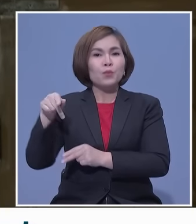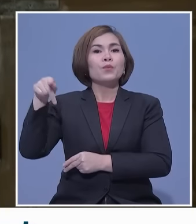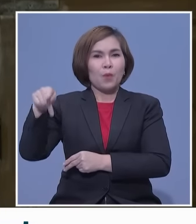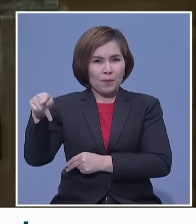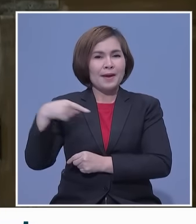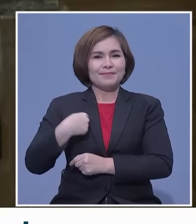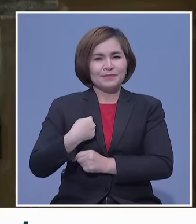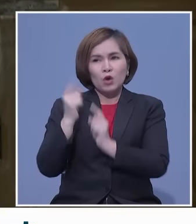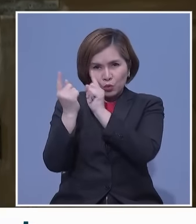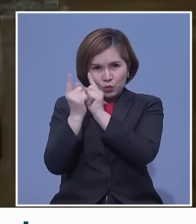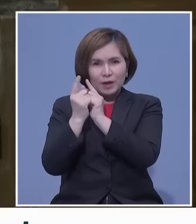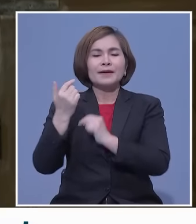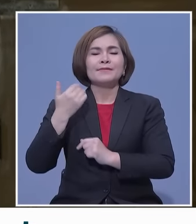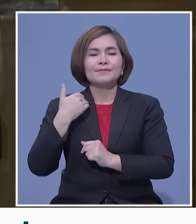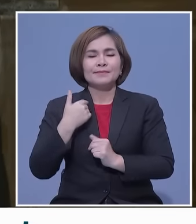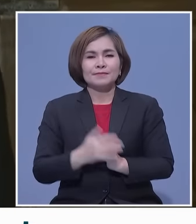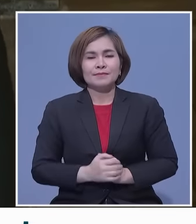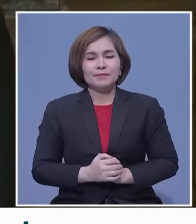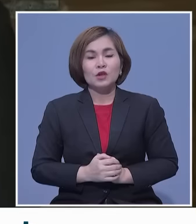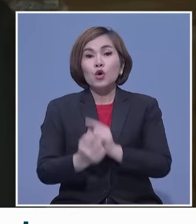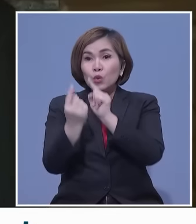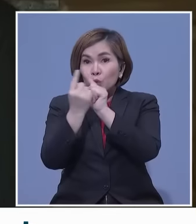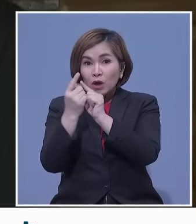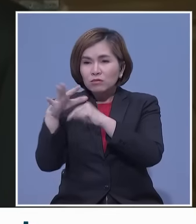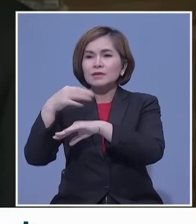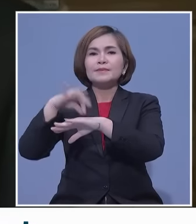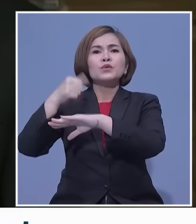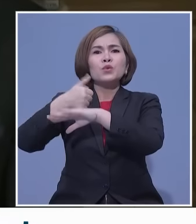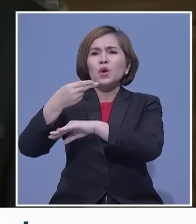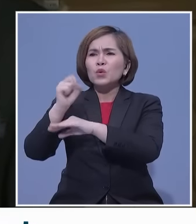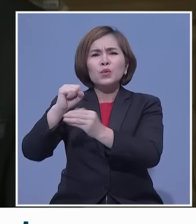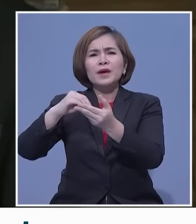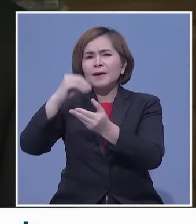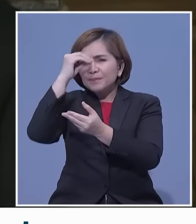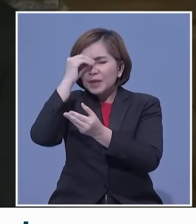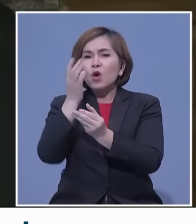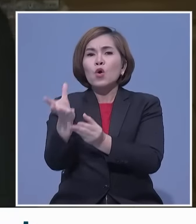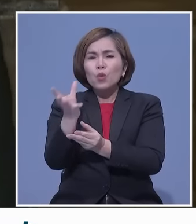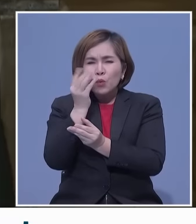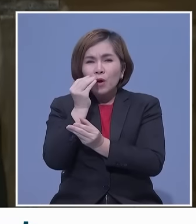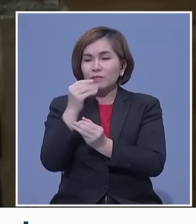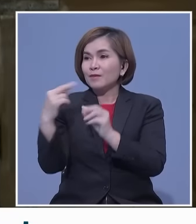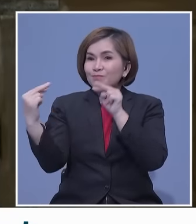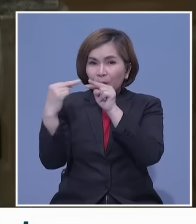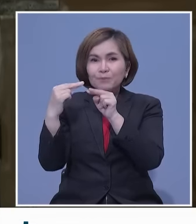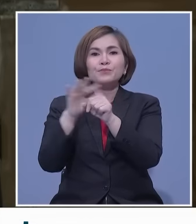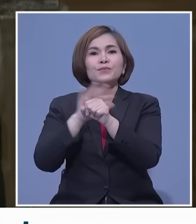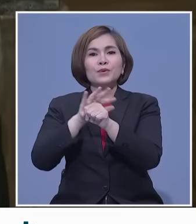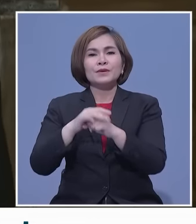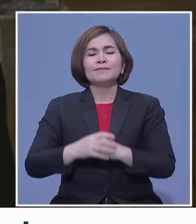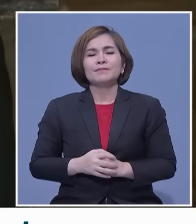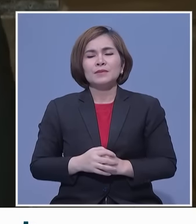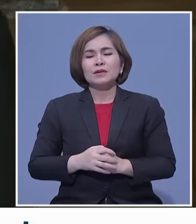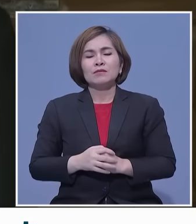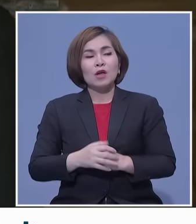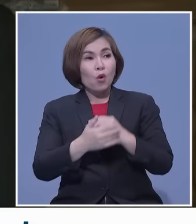ของธุรกิจนี้จริงๆเป็นเจ้าของธุรกิจและเป็นผู้บริหารผ่านหลักสูตรการเรียนการนึงคือไปเรียนน่ะแล้วเจอกันทำให้บอส